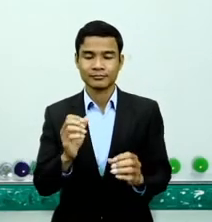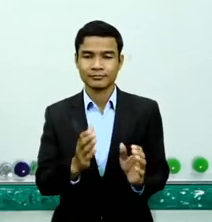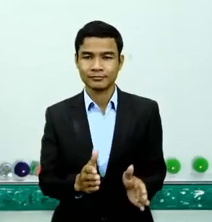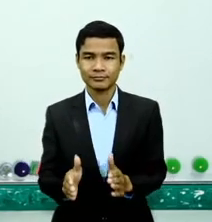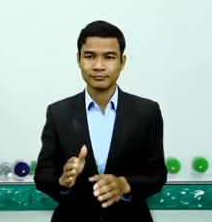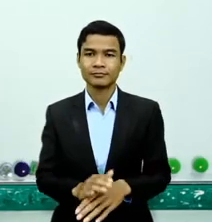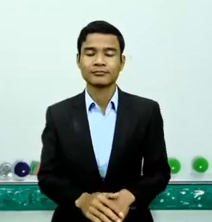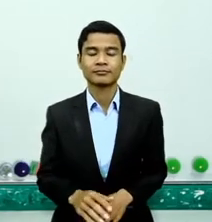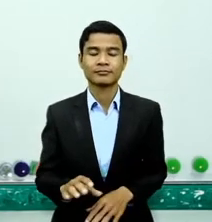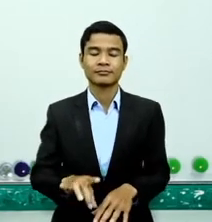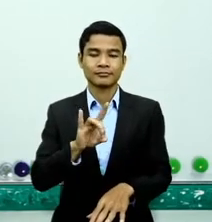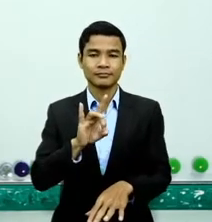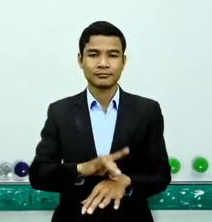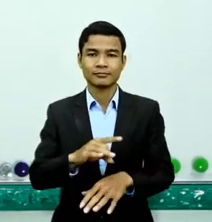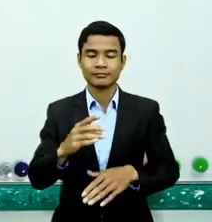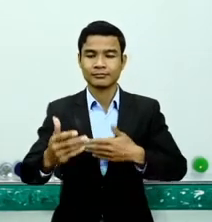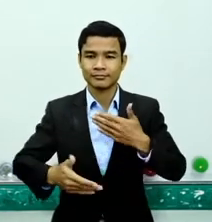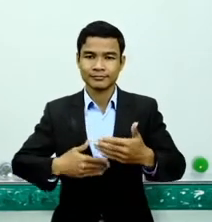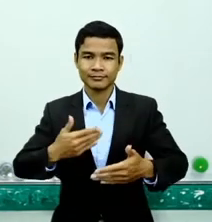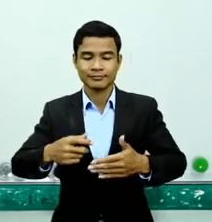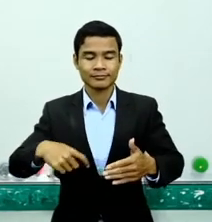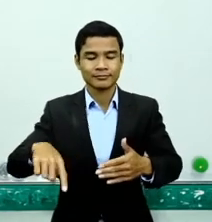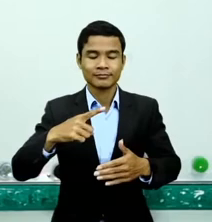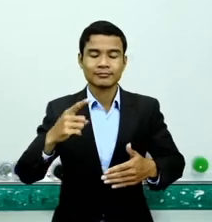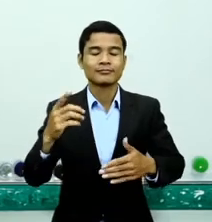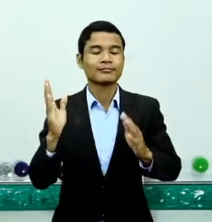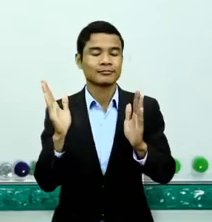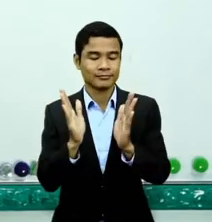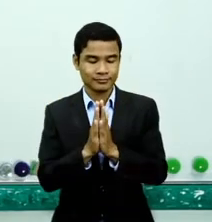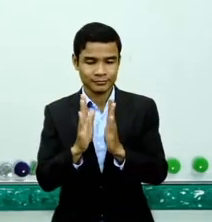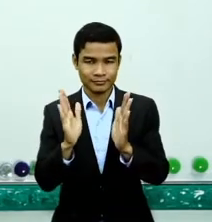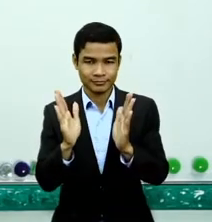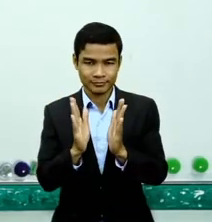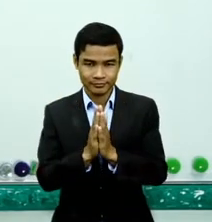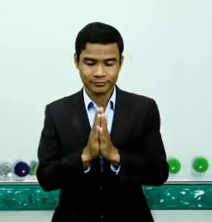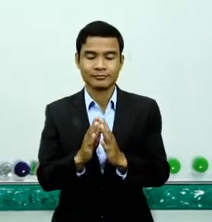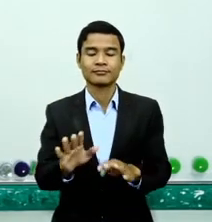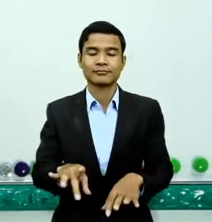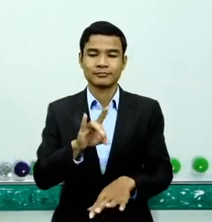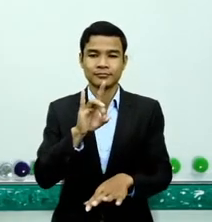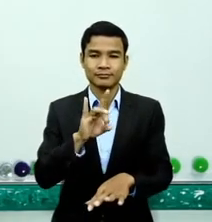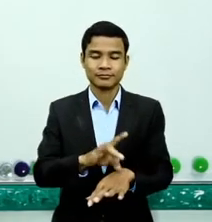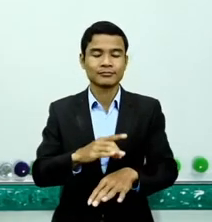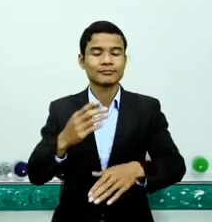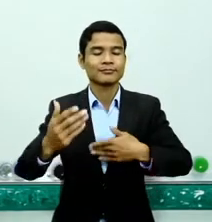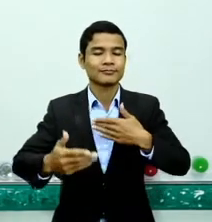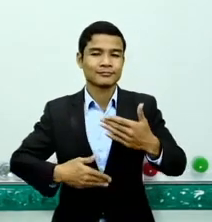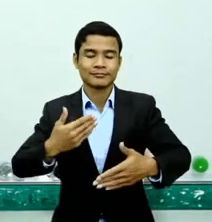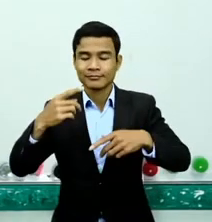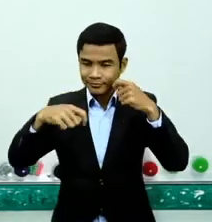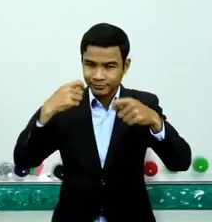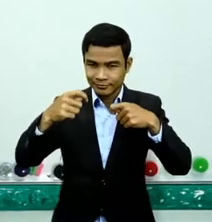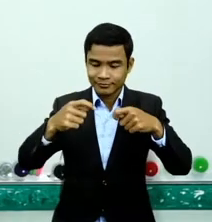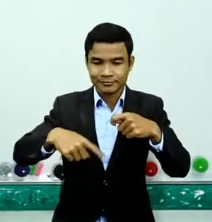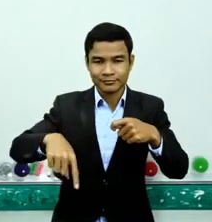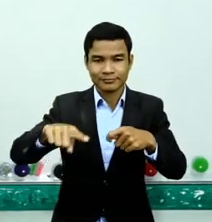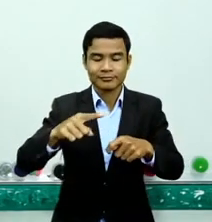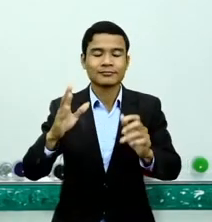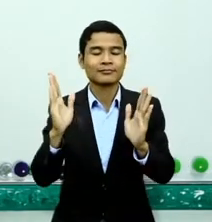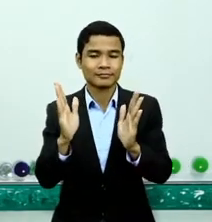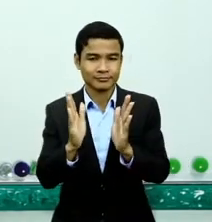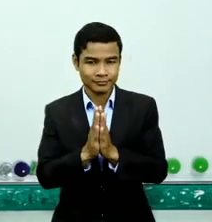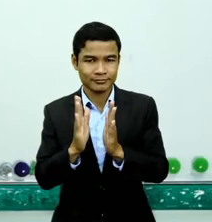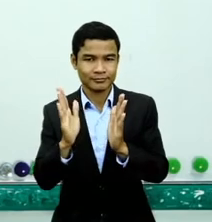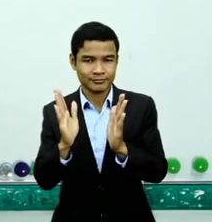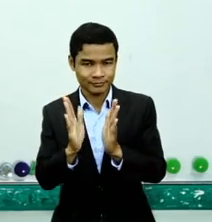kriêm bê sập bái bê dương rị rí dương trách tiệt đầy bê sắp bay bê dương rì rì dương trời